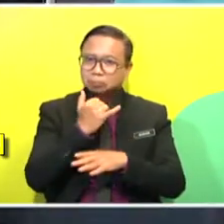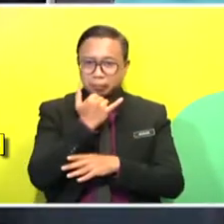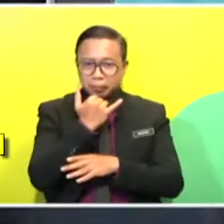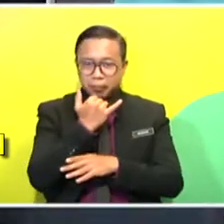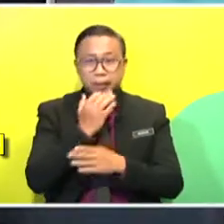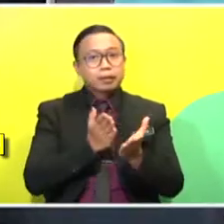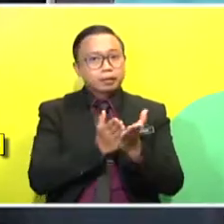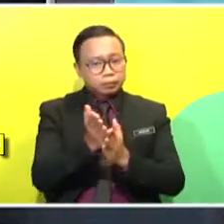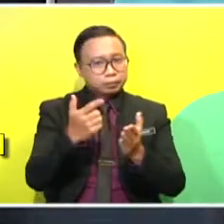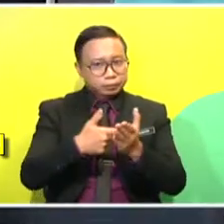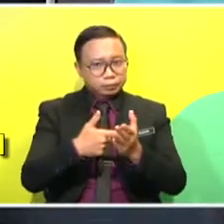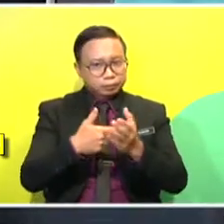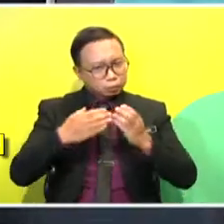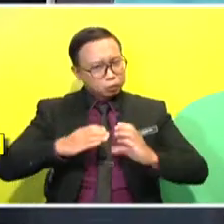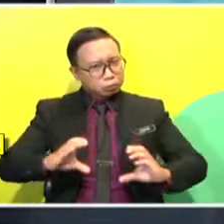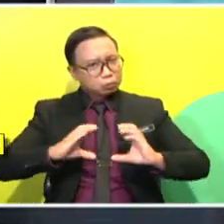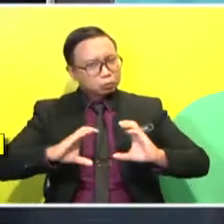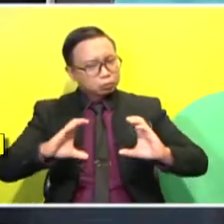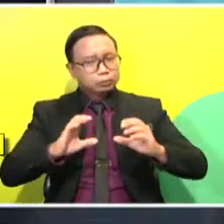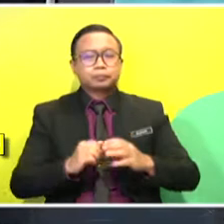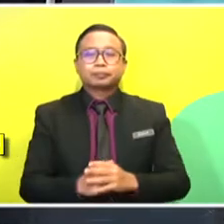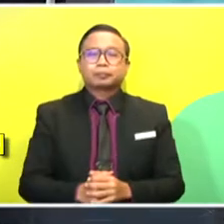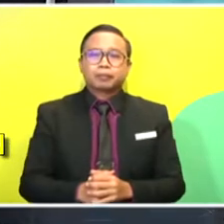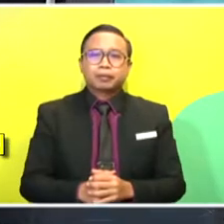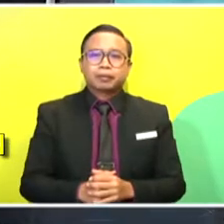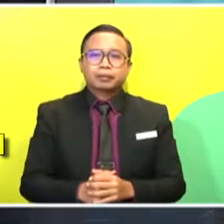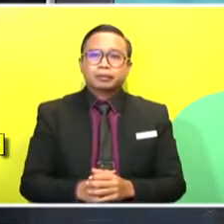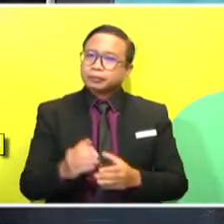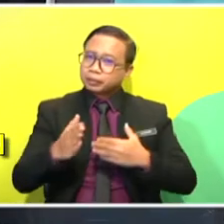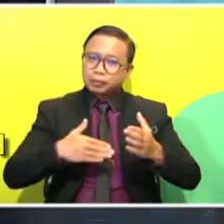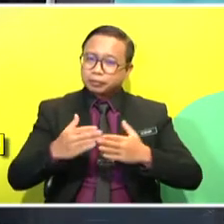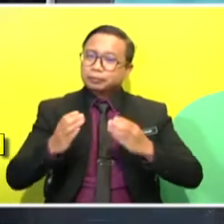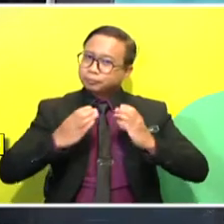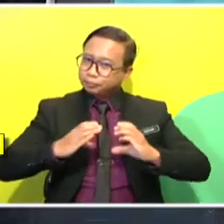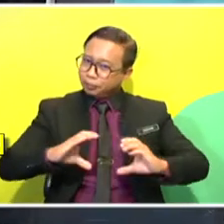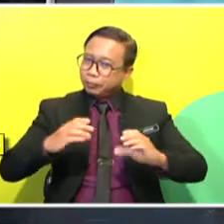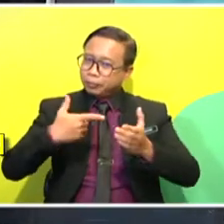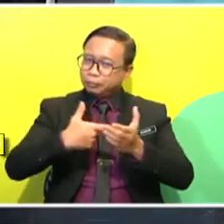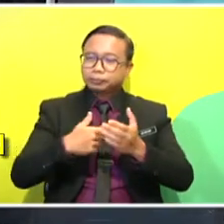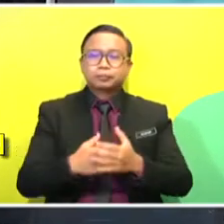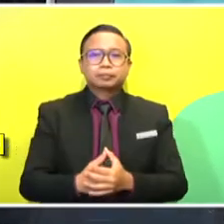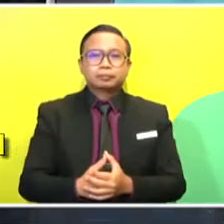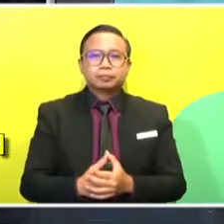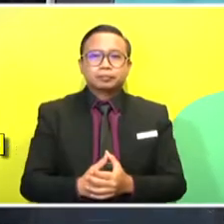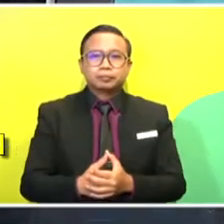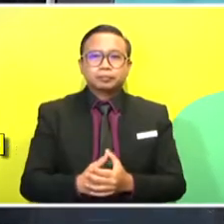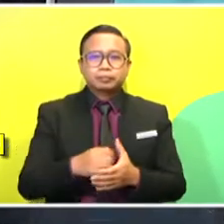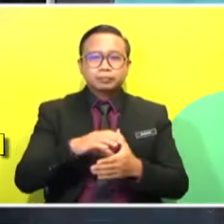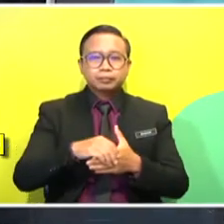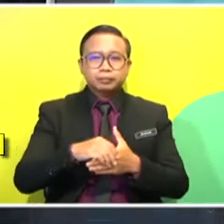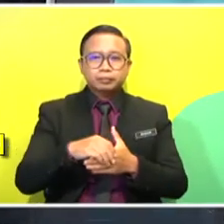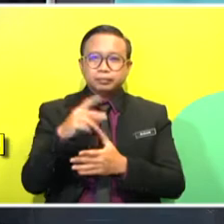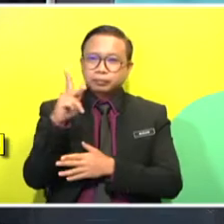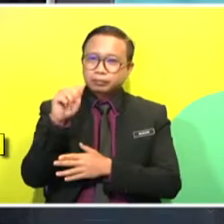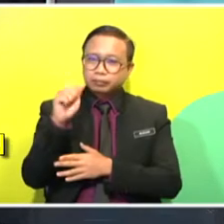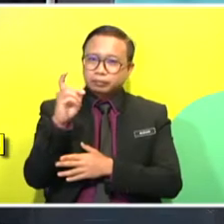lagi. Teruskan lagi sekali. Gagal sekali tidak bermakna gagal selamanya. Baik, saya akan pegang kad yang pertama tadi, saya akan